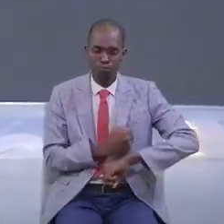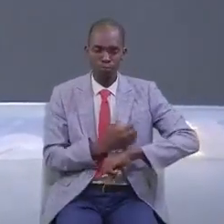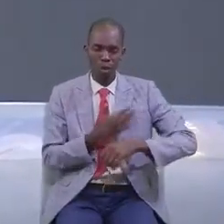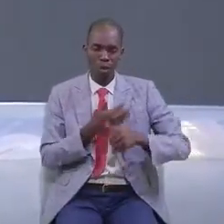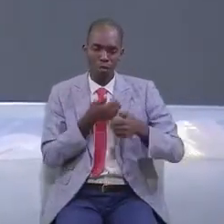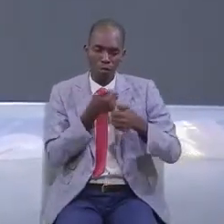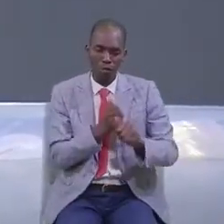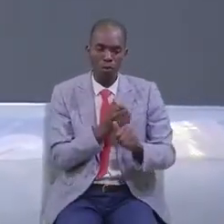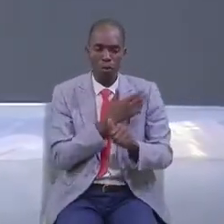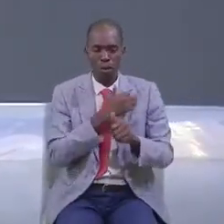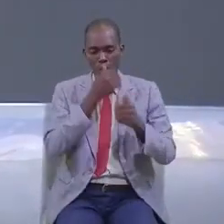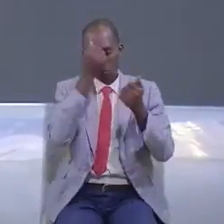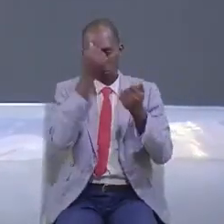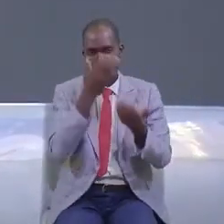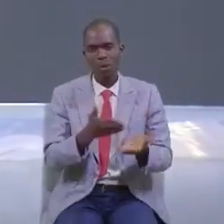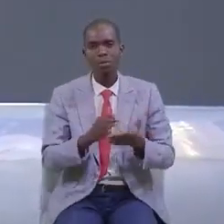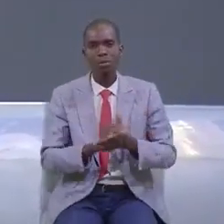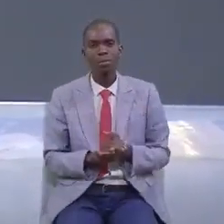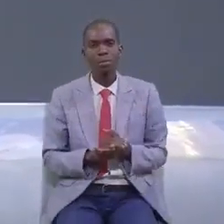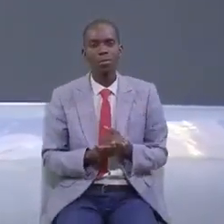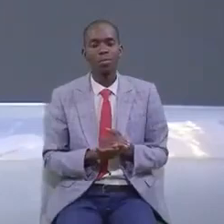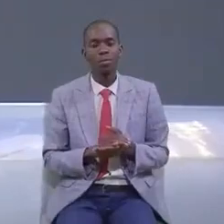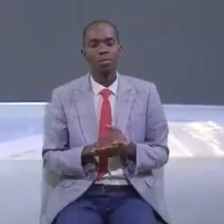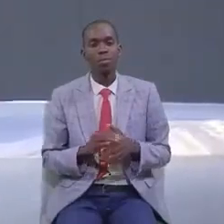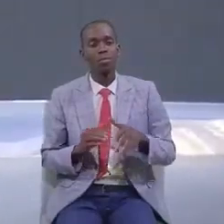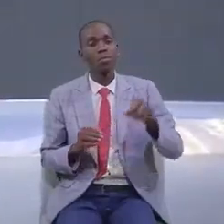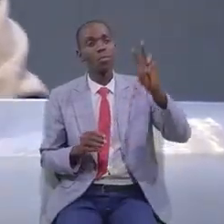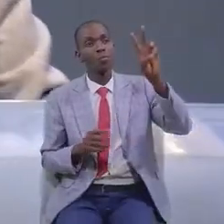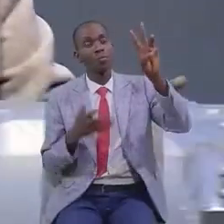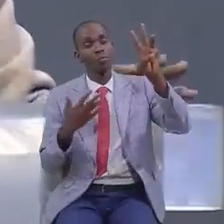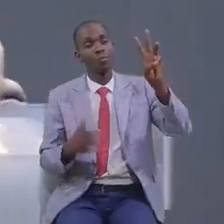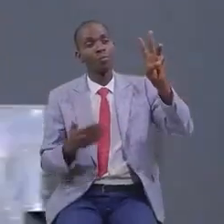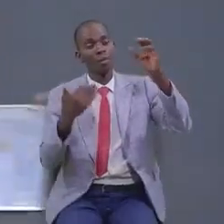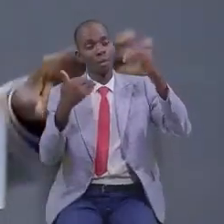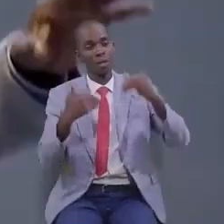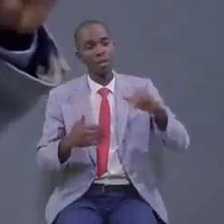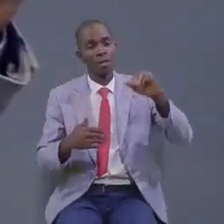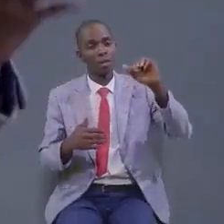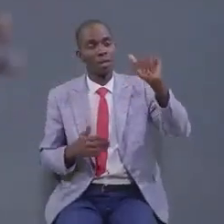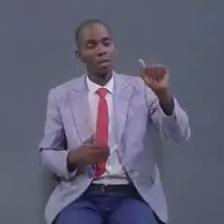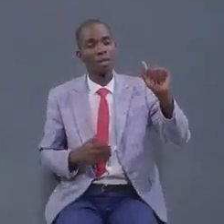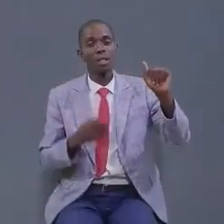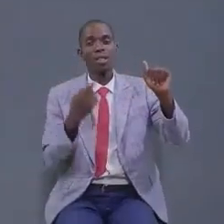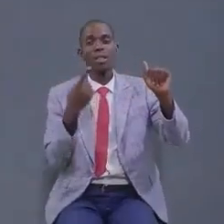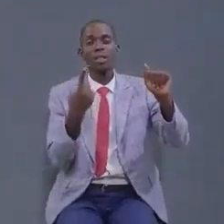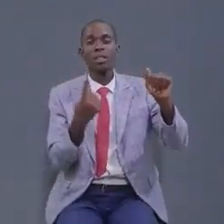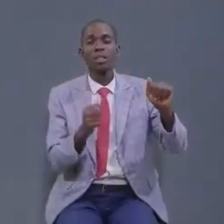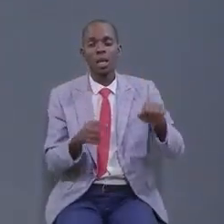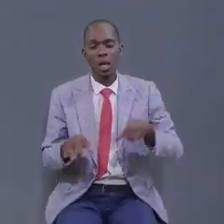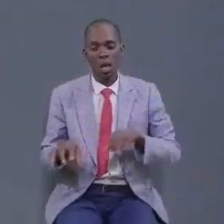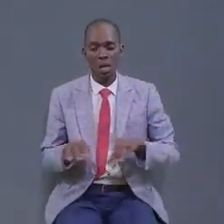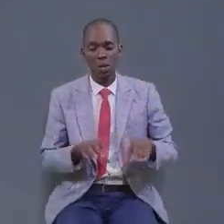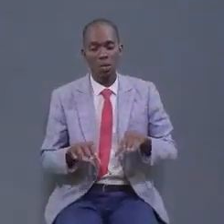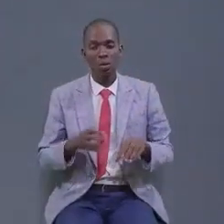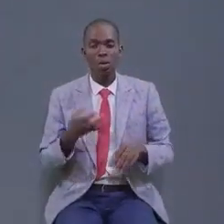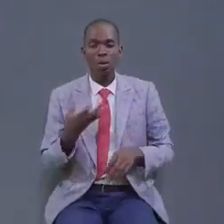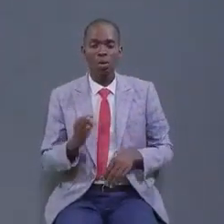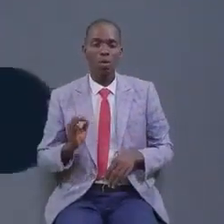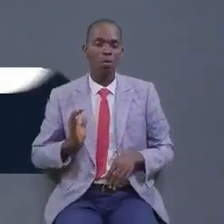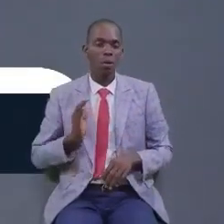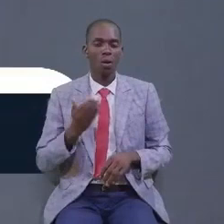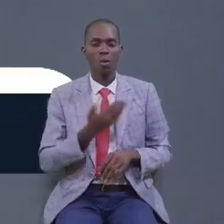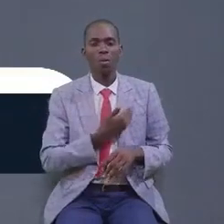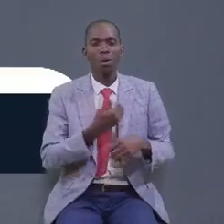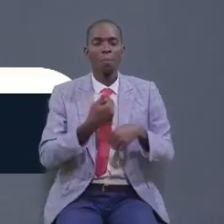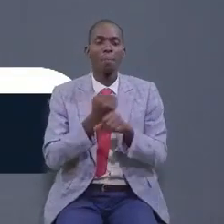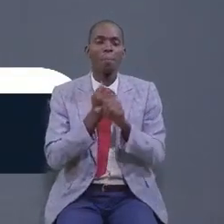వాక్కు మనల్ని గమనిస్తుంది దెన్ వి హావ్ ది యాక్షన్స్ ఆఫ్ అవర్ మేకర్ ఆ తర్వాత మన